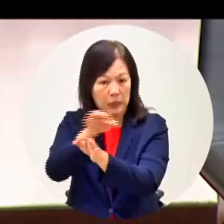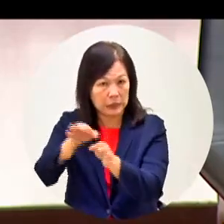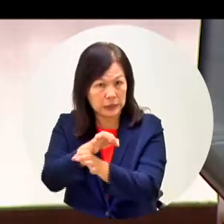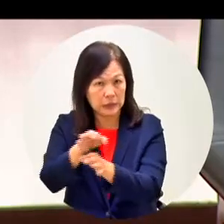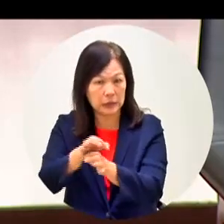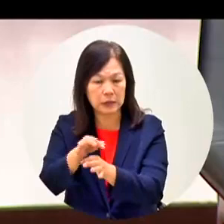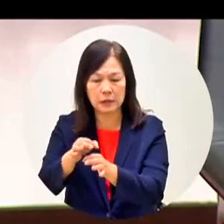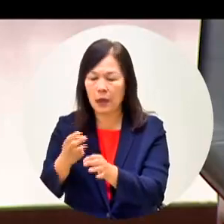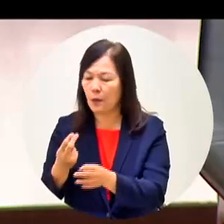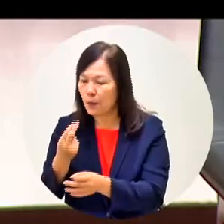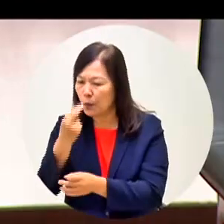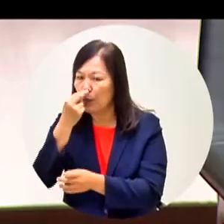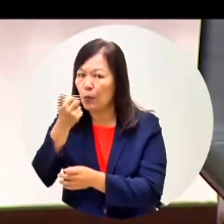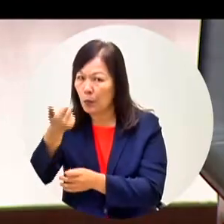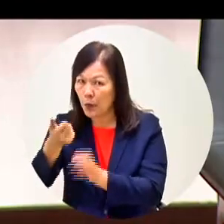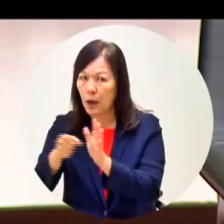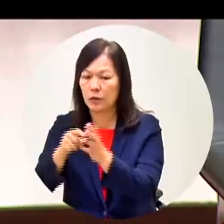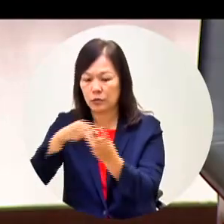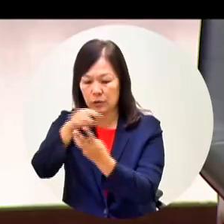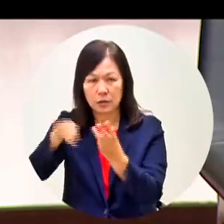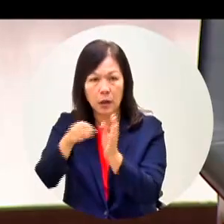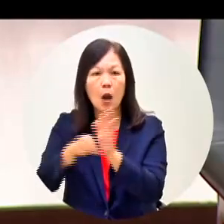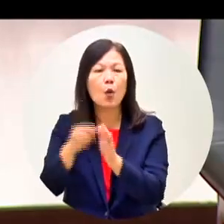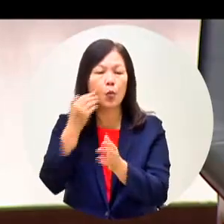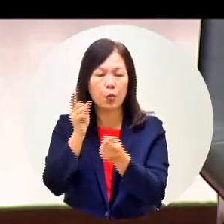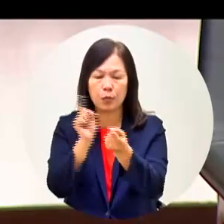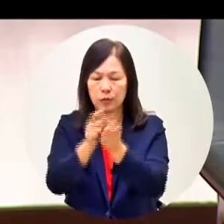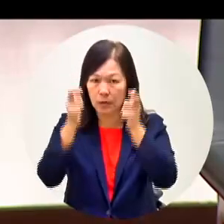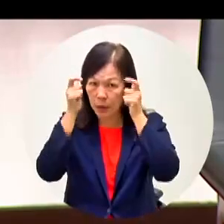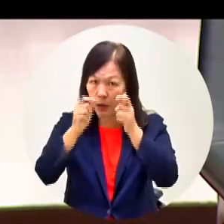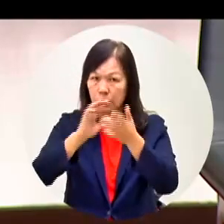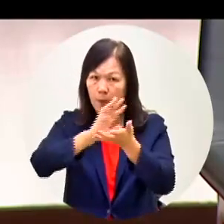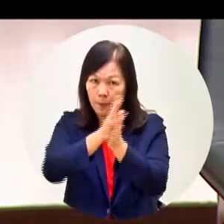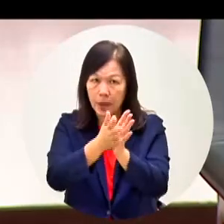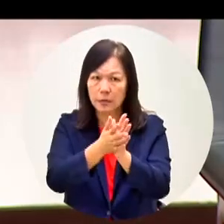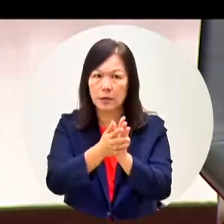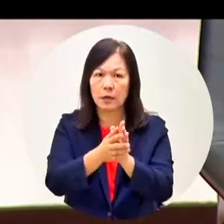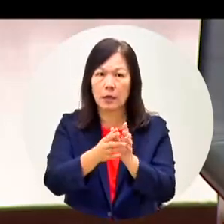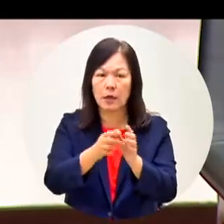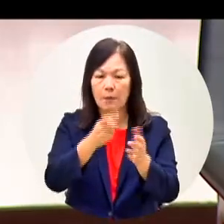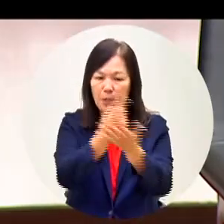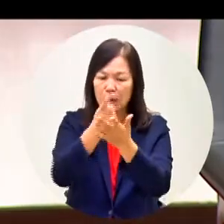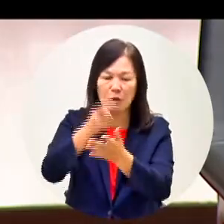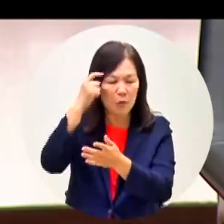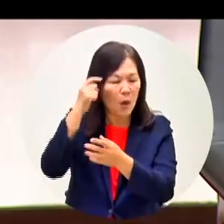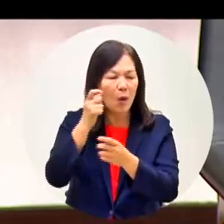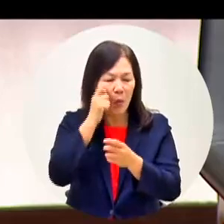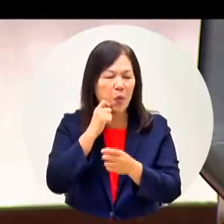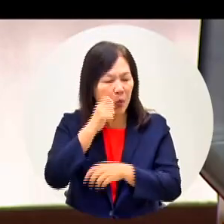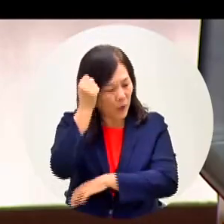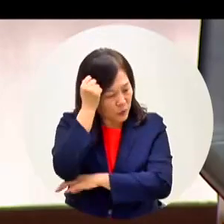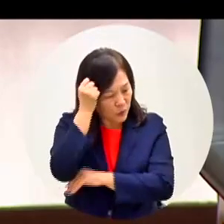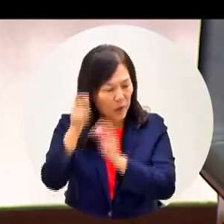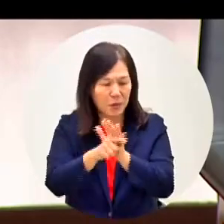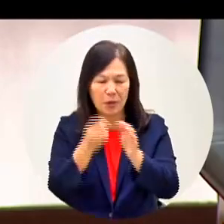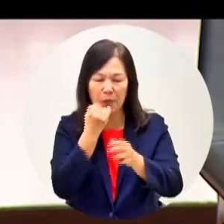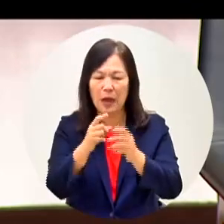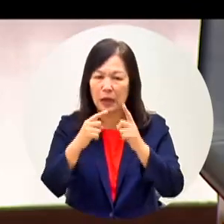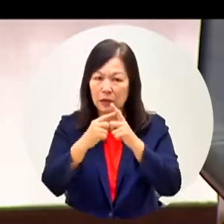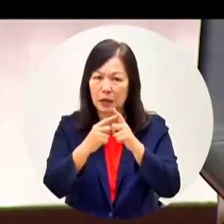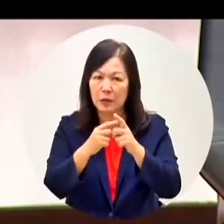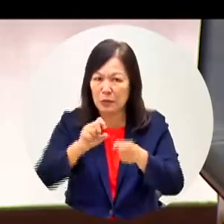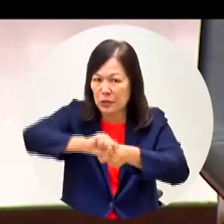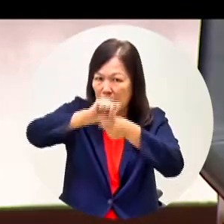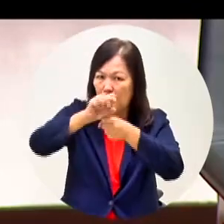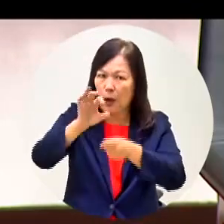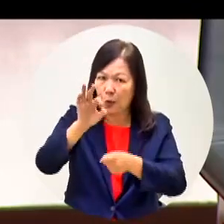实践让高雄成为一个真正大家都乐于居住，要冲到500万的这样的一个人口数，你一定要把